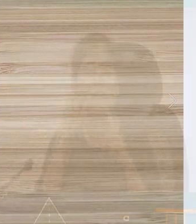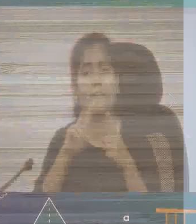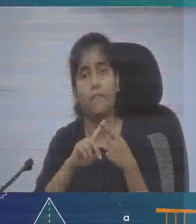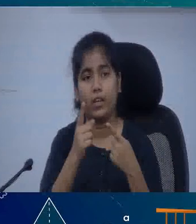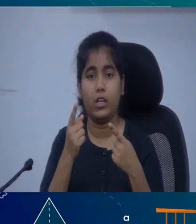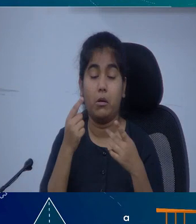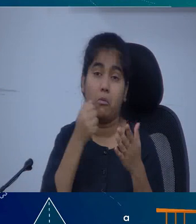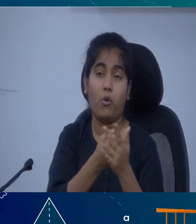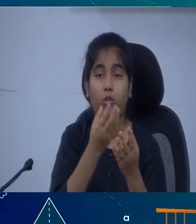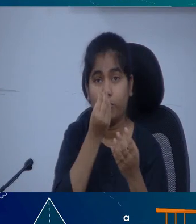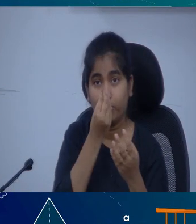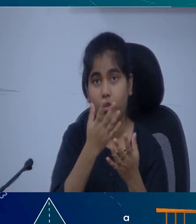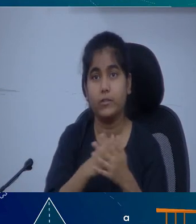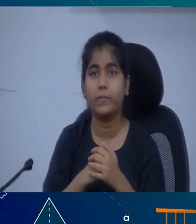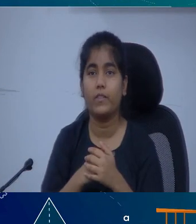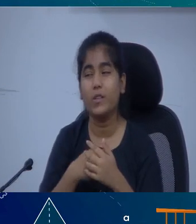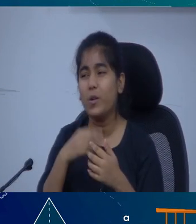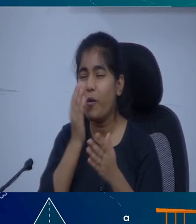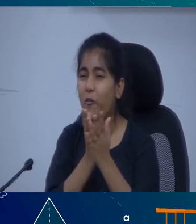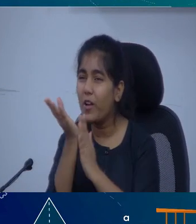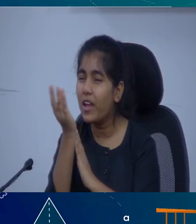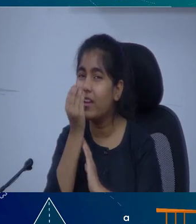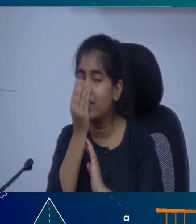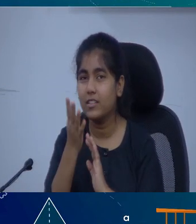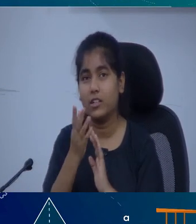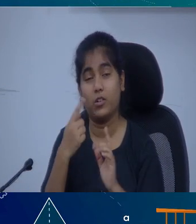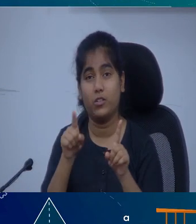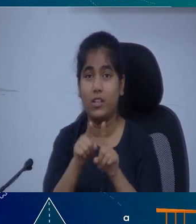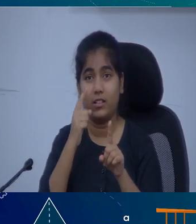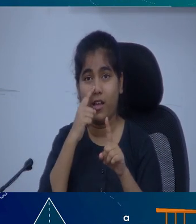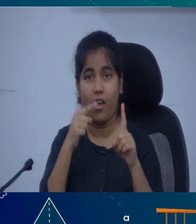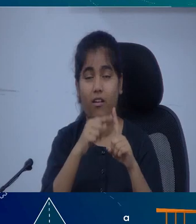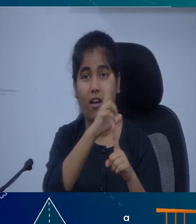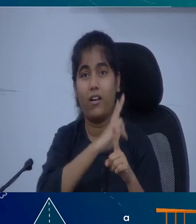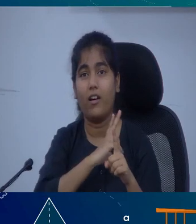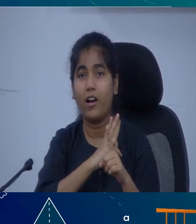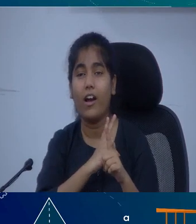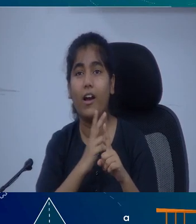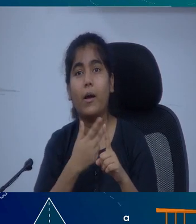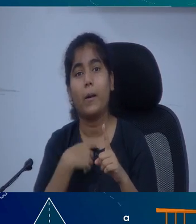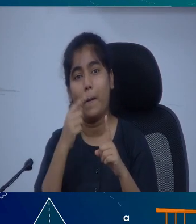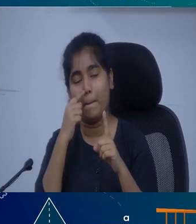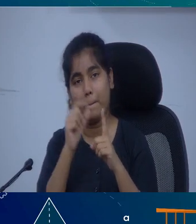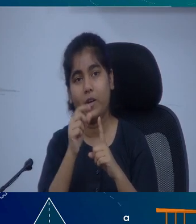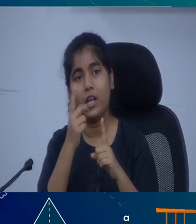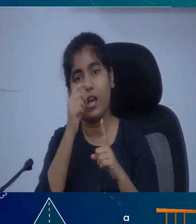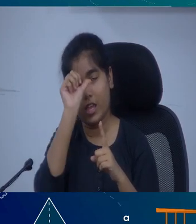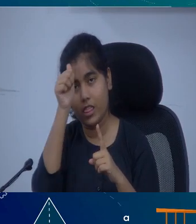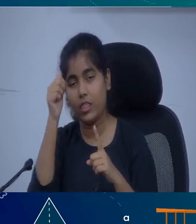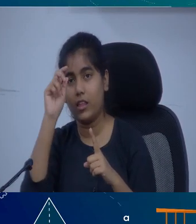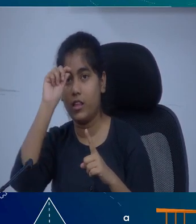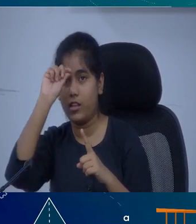या न्यू इनिशिएटिव्स से भी आप प्रिया तक पहुँच सकते हैं। तो इतना सरल है प्रिया